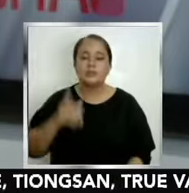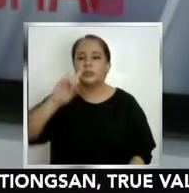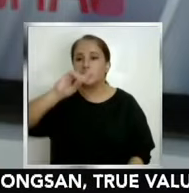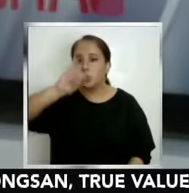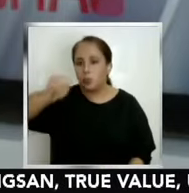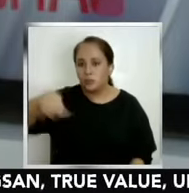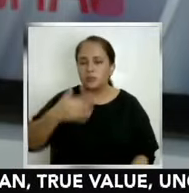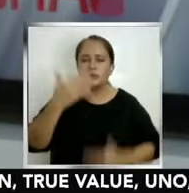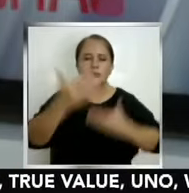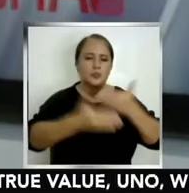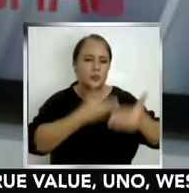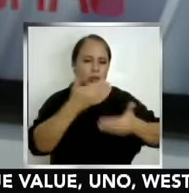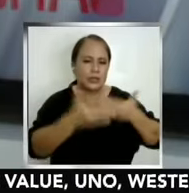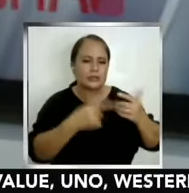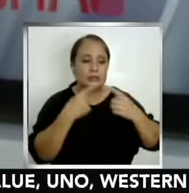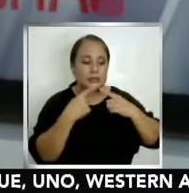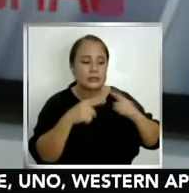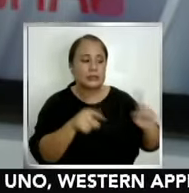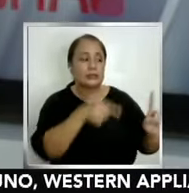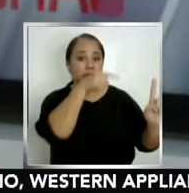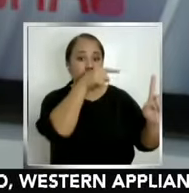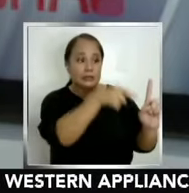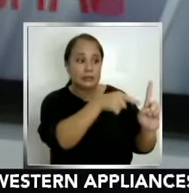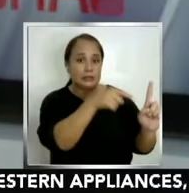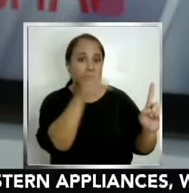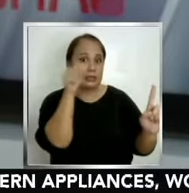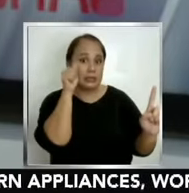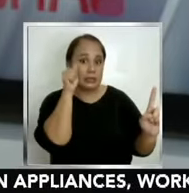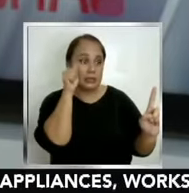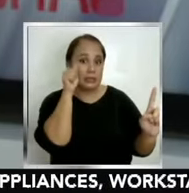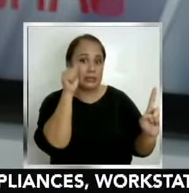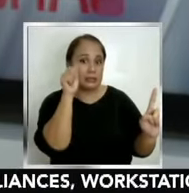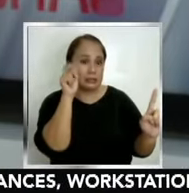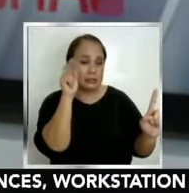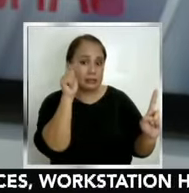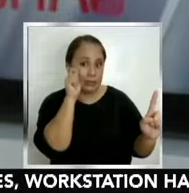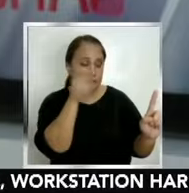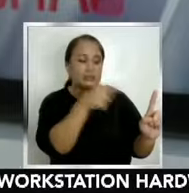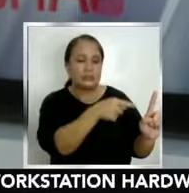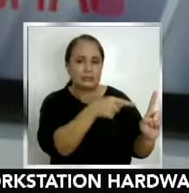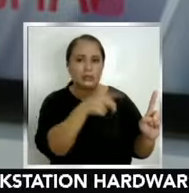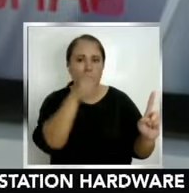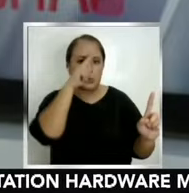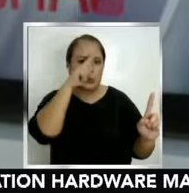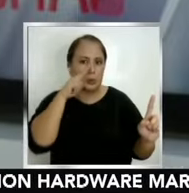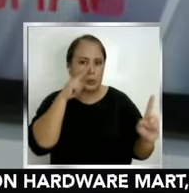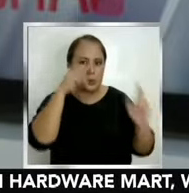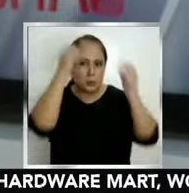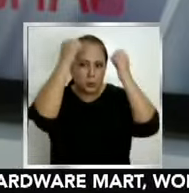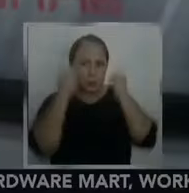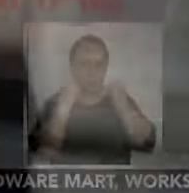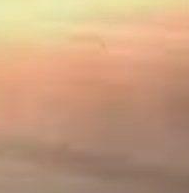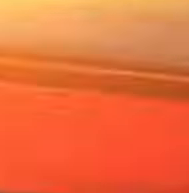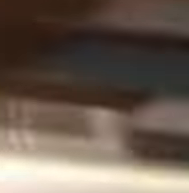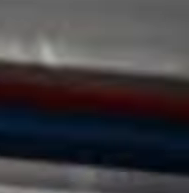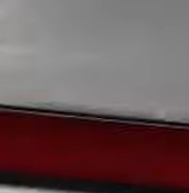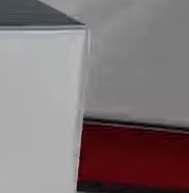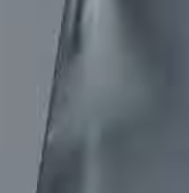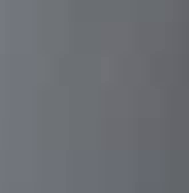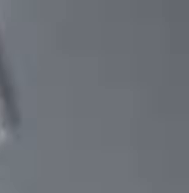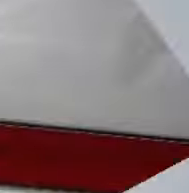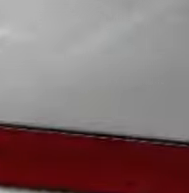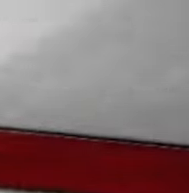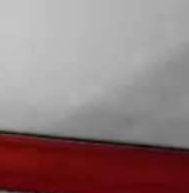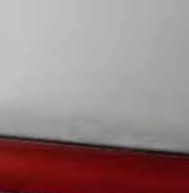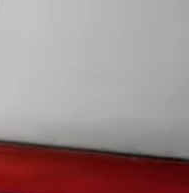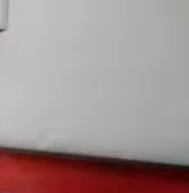para maideklarang terorista si Teves. Yan ang sanib puwersang tinutukan ni na John Consulta at Ian Crew.